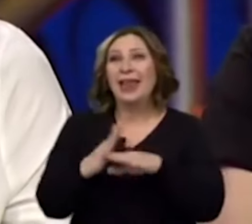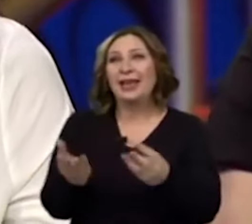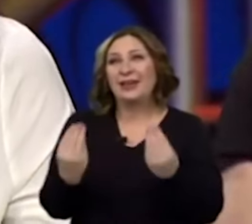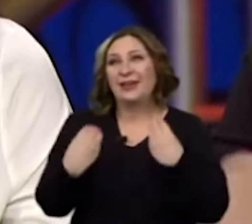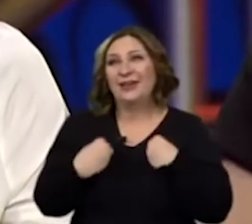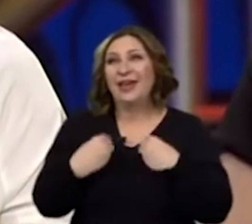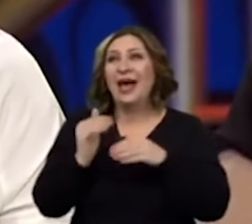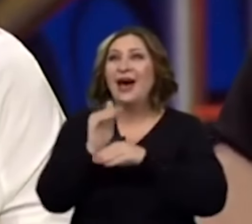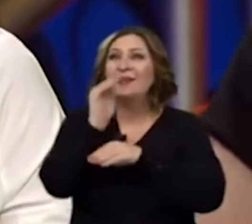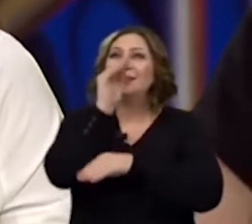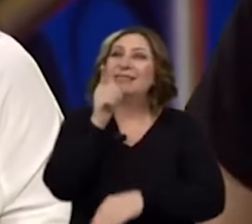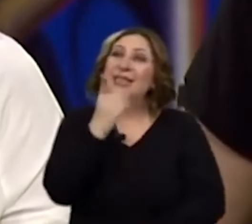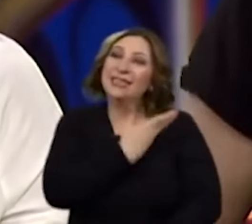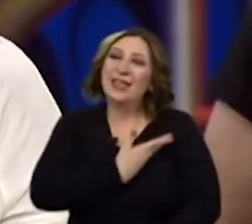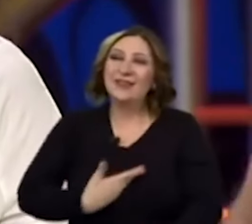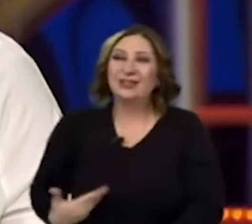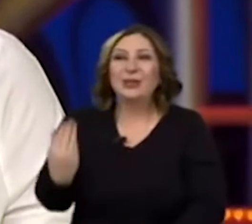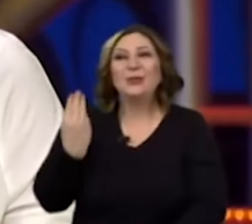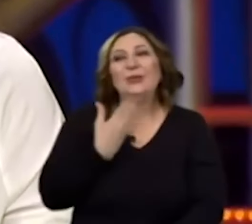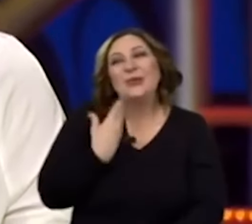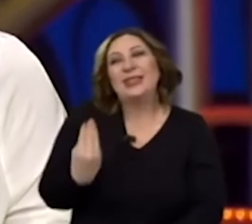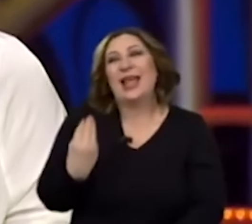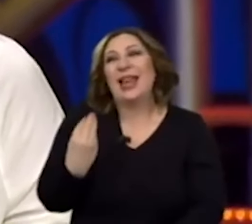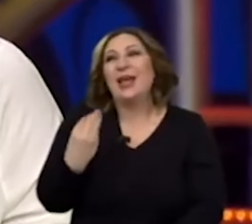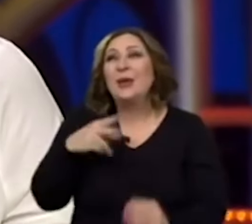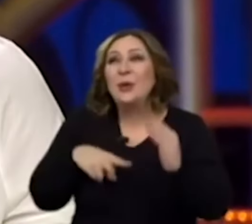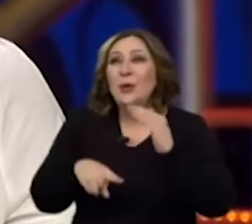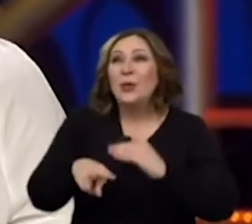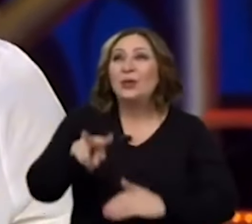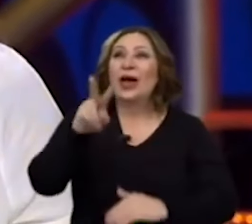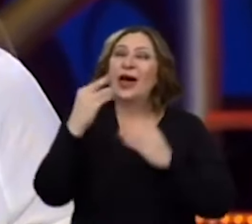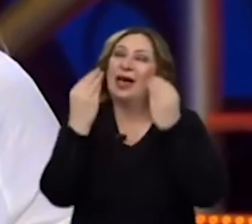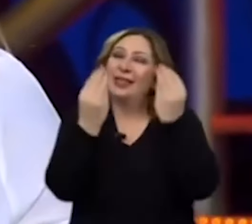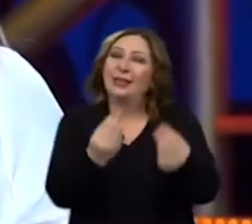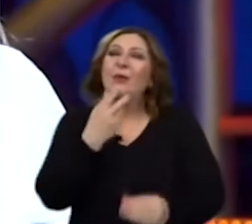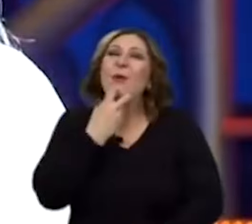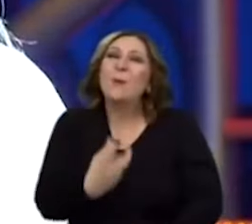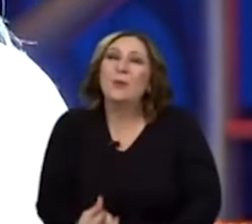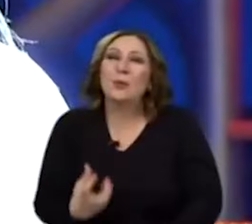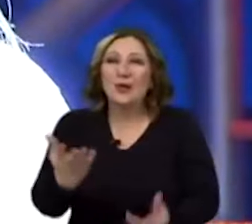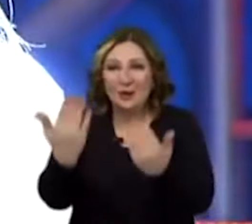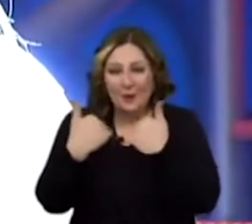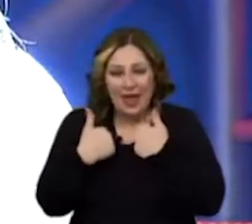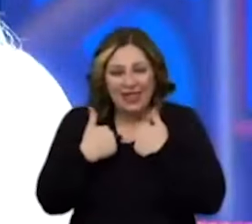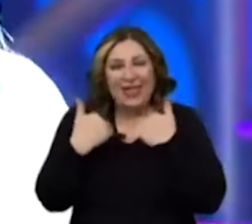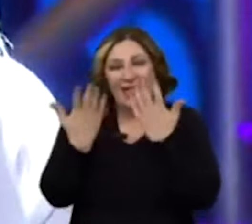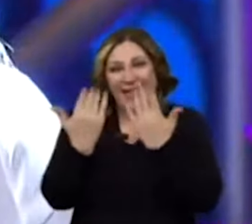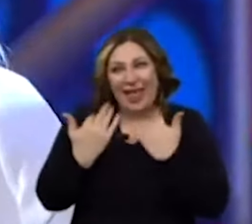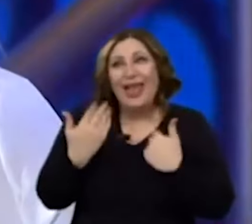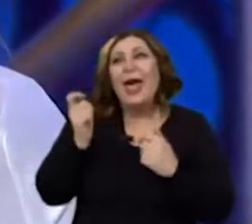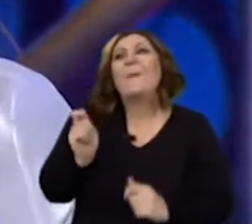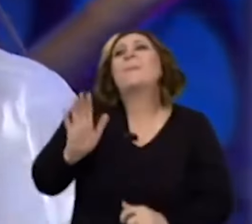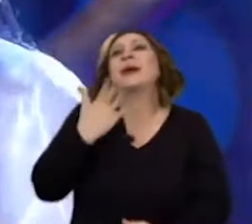ver. Hayat seni sevince güzel. Yoluna adadım ömrümü ben. Gel